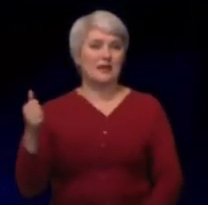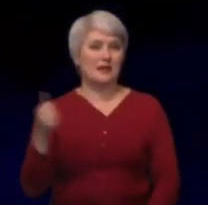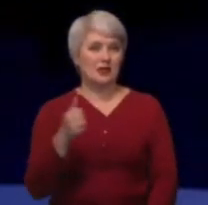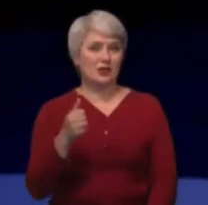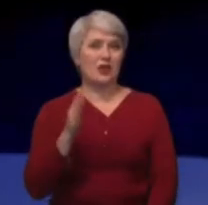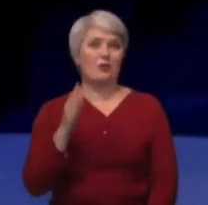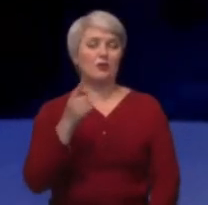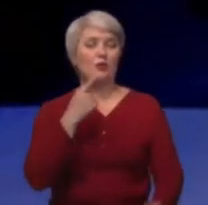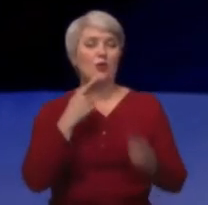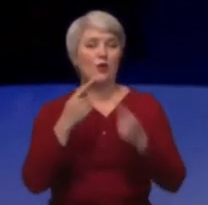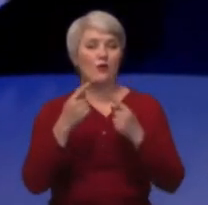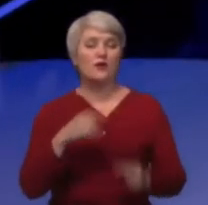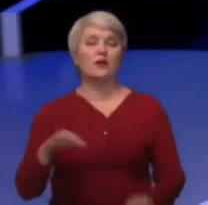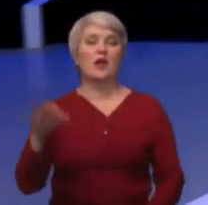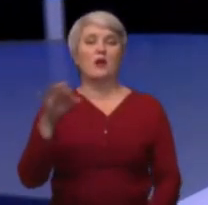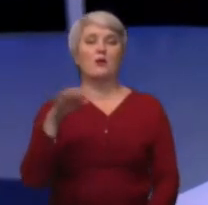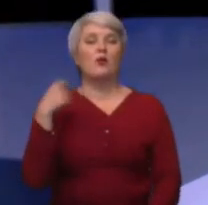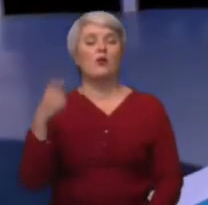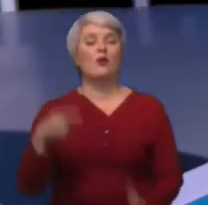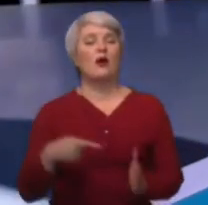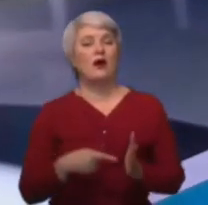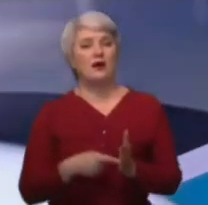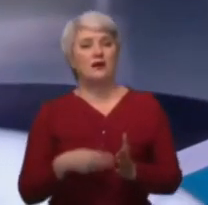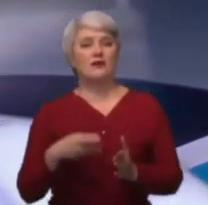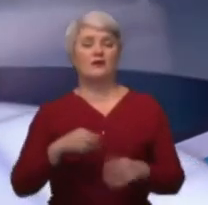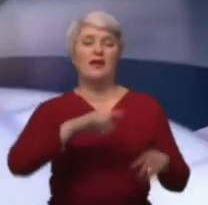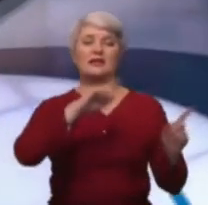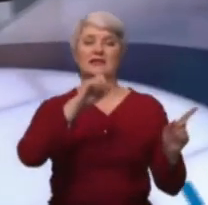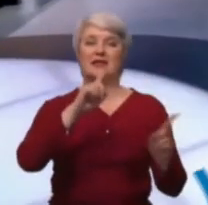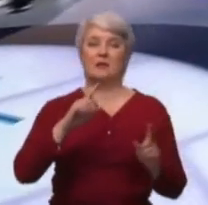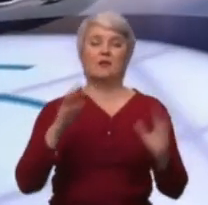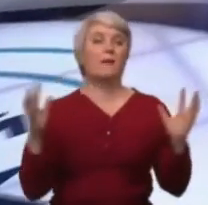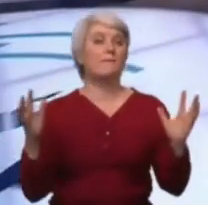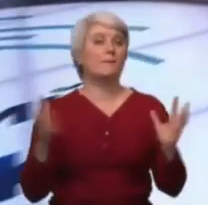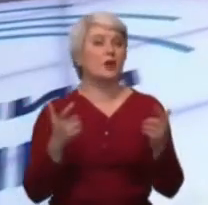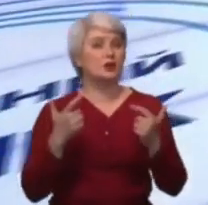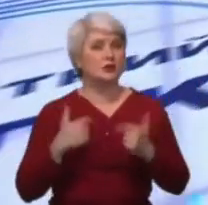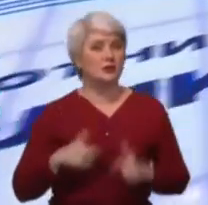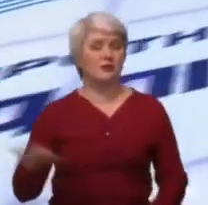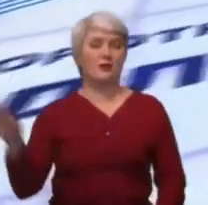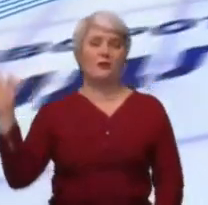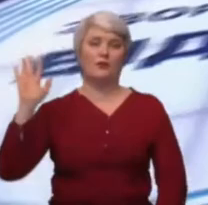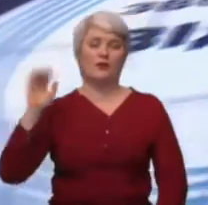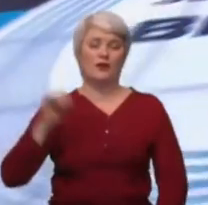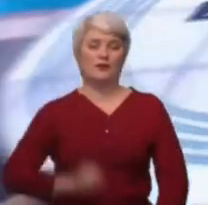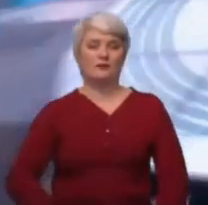будемо говорити про Харків та Закарпаття. Бережіть себе. До зустрічі.